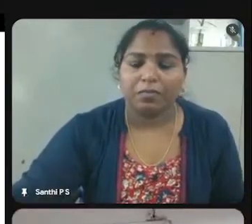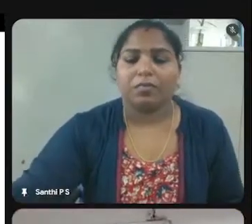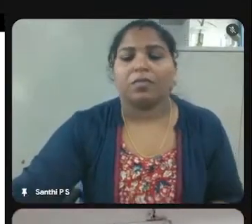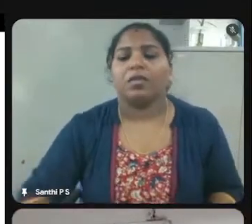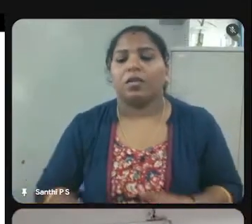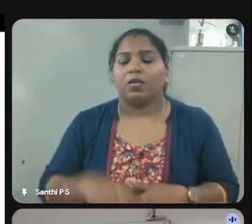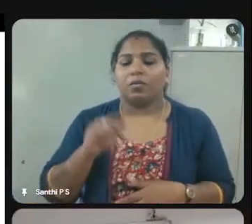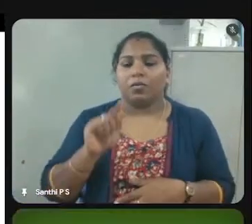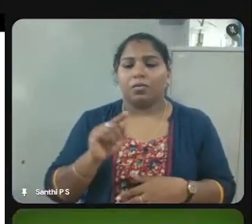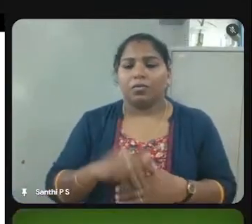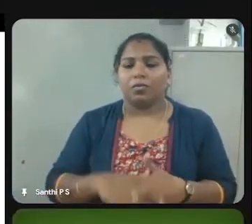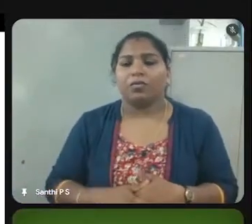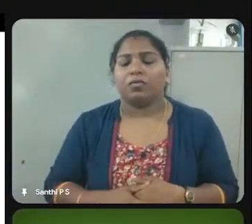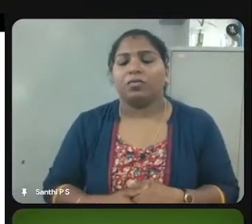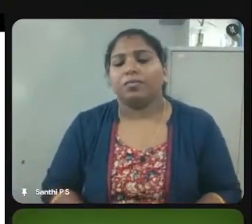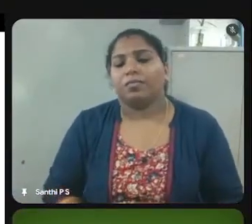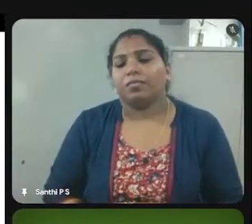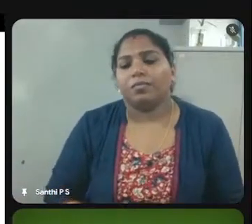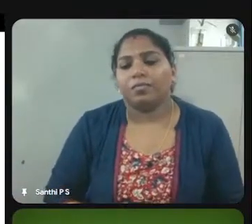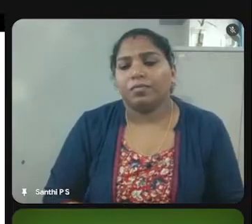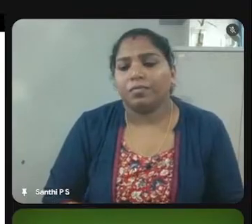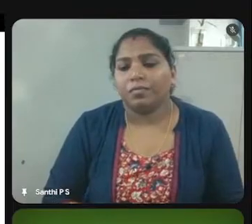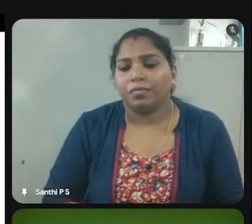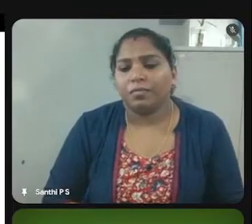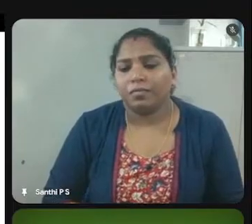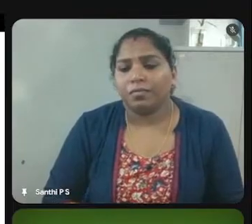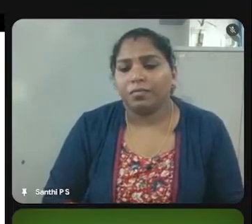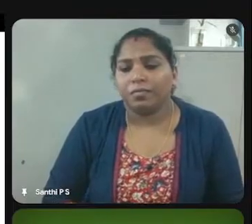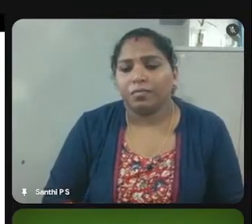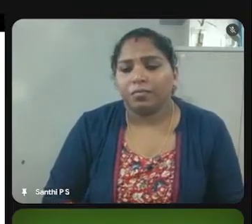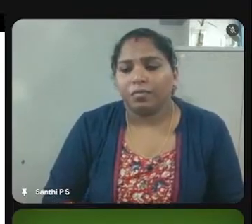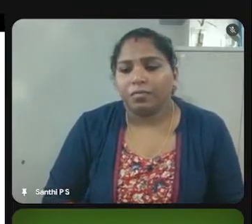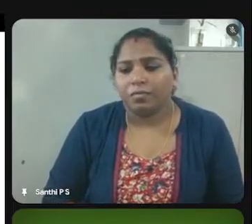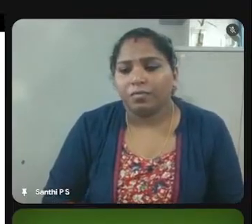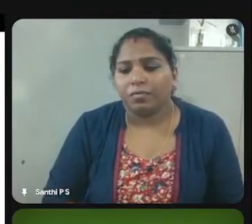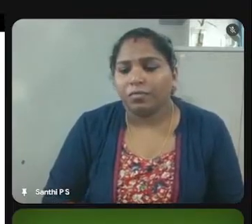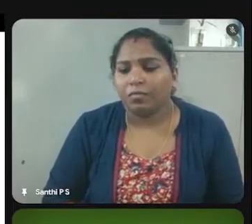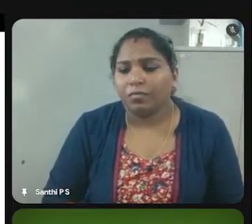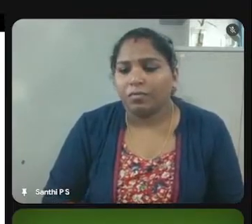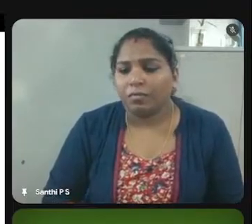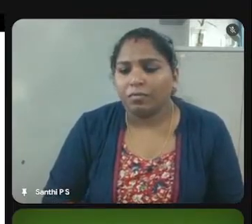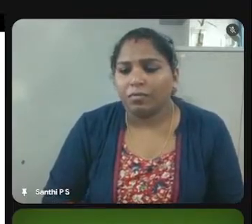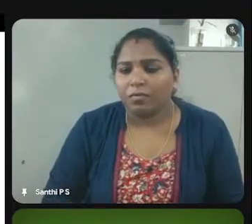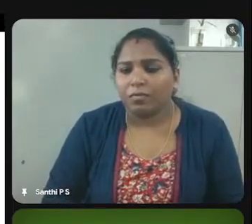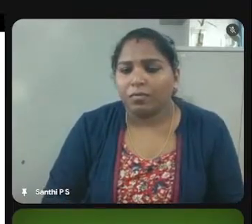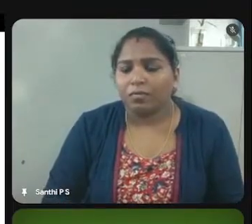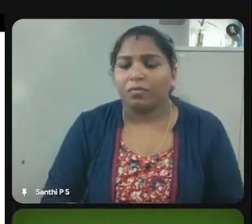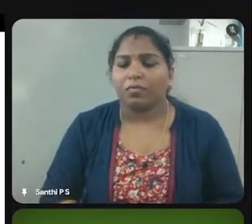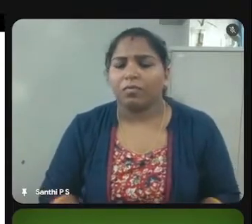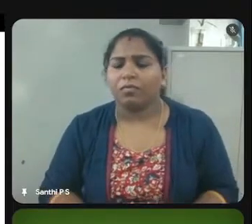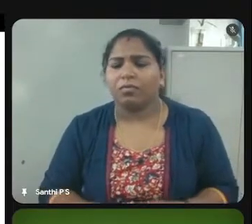ഞാനൊരു കാര്യം കൂടി സംസാരിച്ചോട്ടെ? പറഞ്ഞോ സാറേ. ഇപ്പൊ എല്ലാരും പറയുന്നത് കുട്ടികളുടെ, ഞാൻ ഉൾപ്പെടെ പറഞ്ഞത്